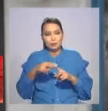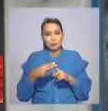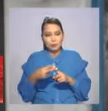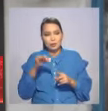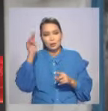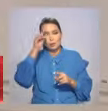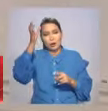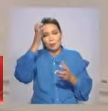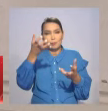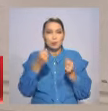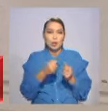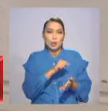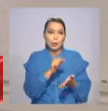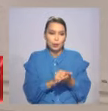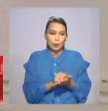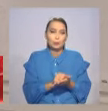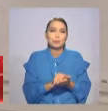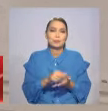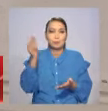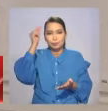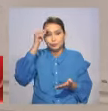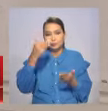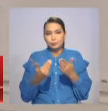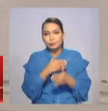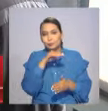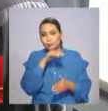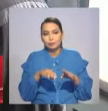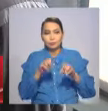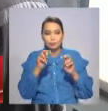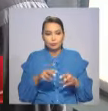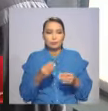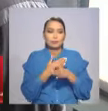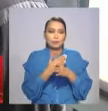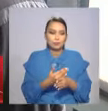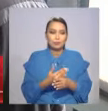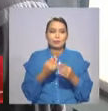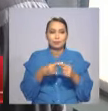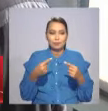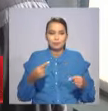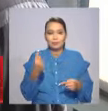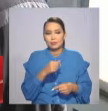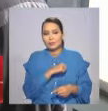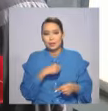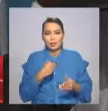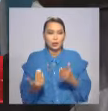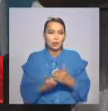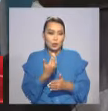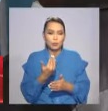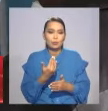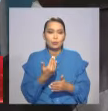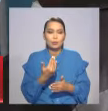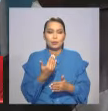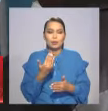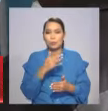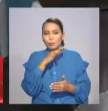образованным, получить диплом. Освоить новую профессию пытаются и те, кому за 60. В основном для новых впечатлений и